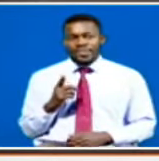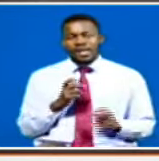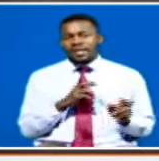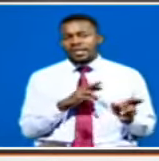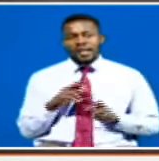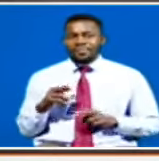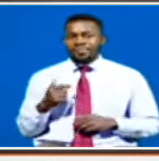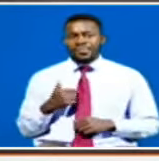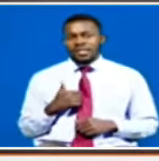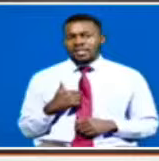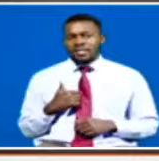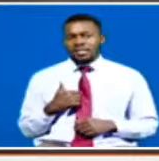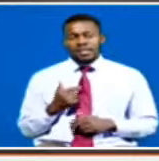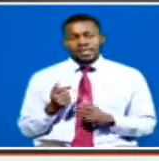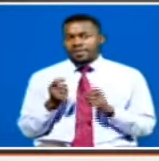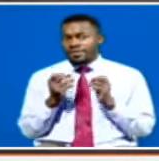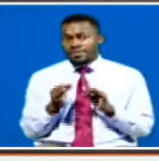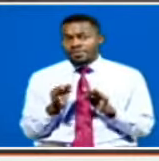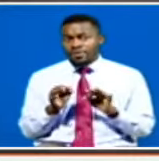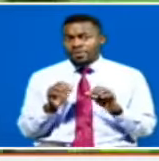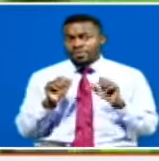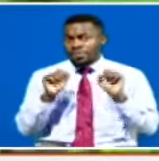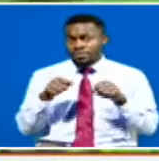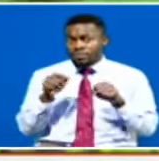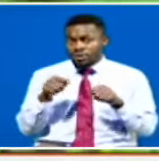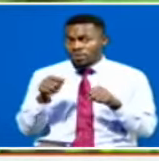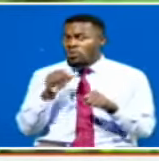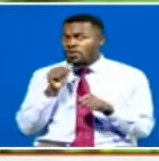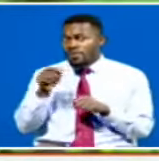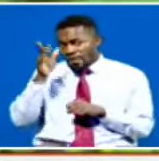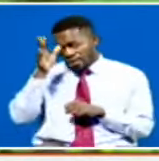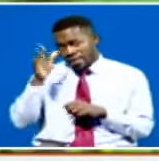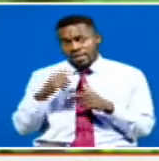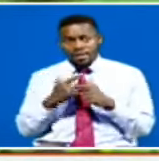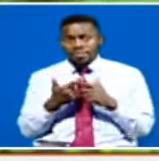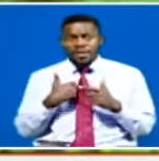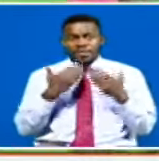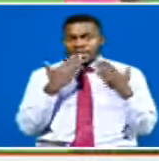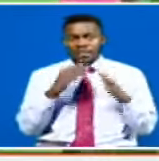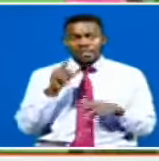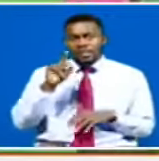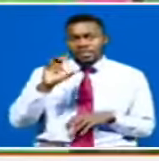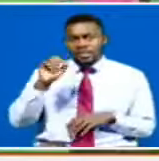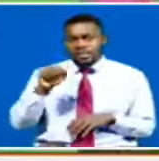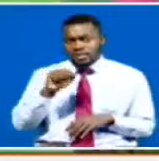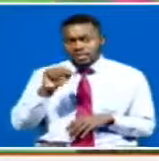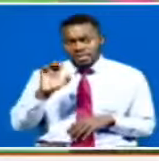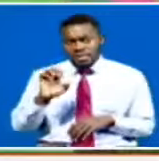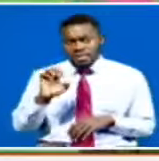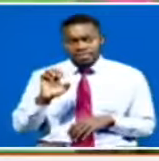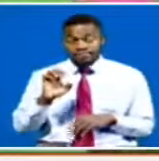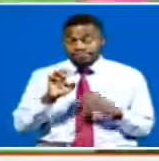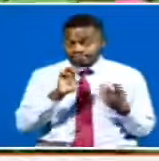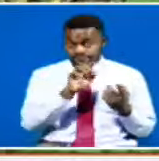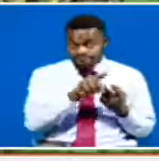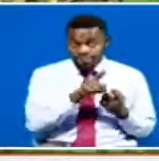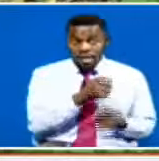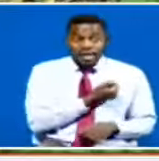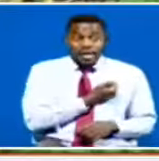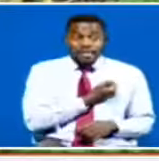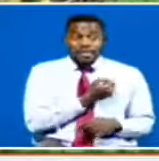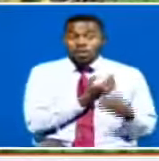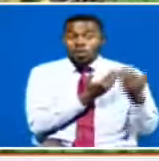mtihani wa kitaifa wa KCSE. Ndoto ya kutimiza malengo yake ya ufanisi maishani ili kuweza